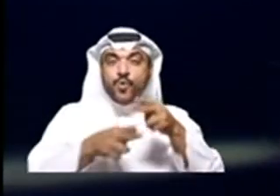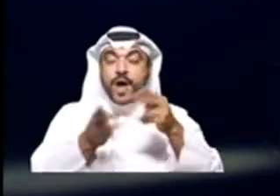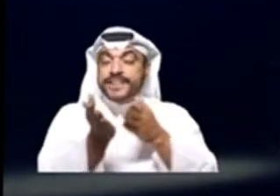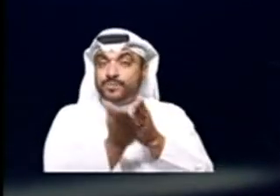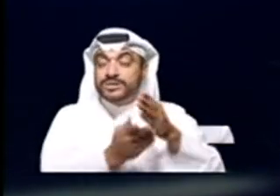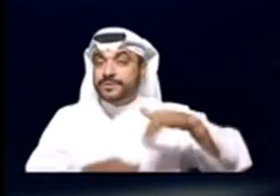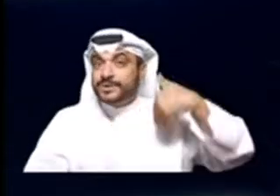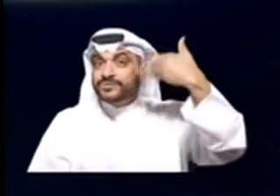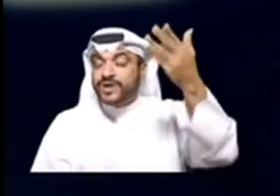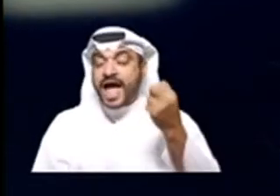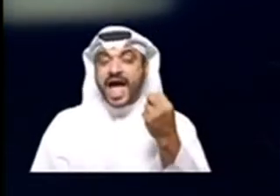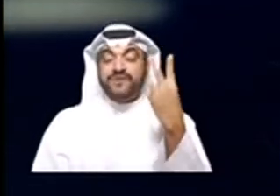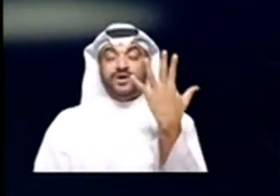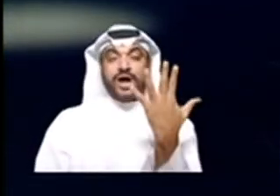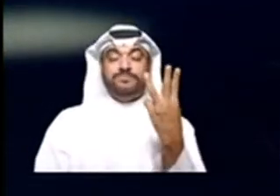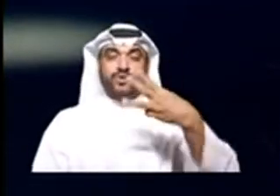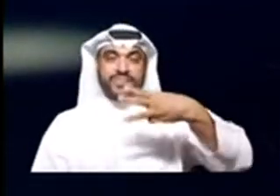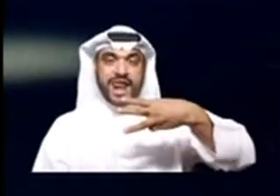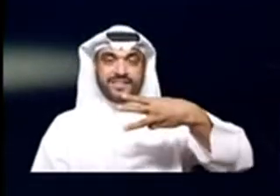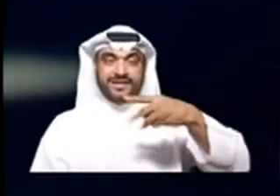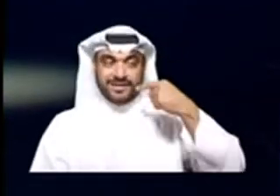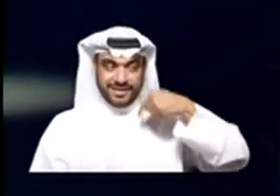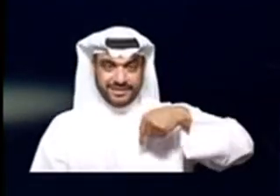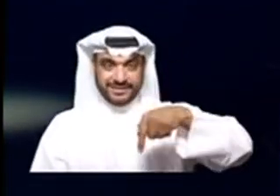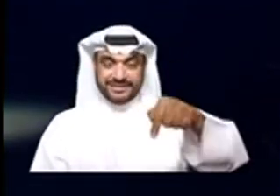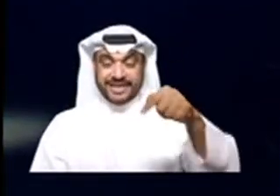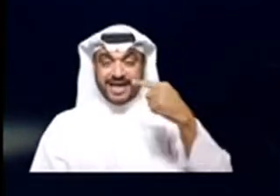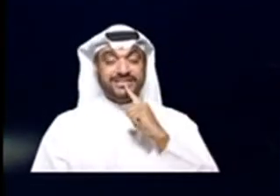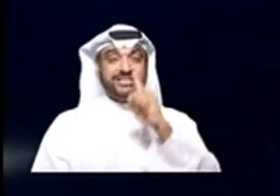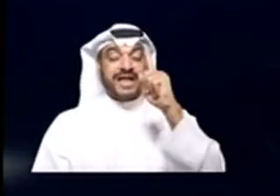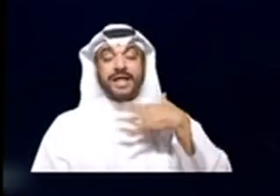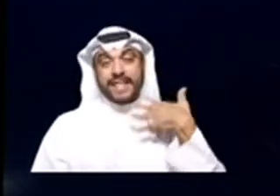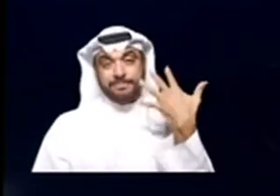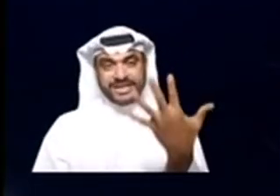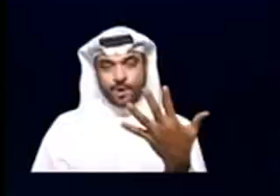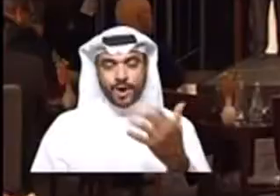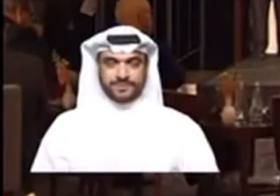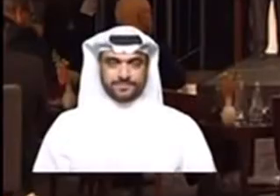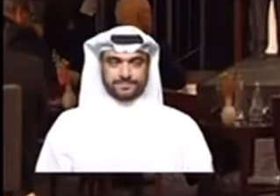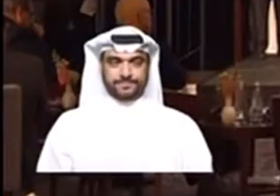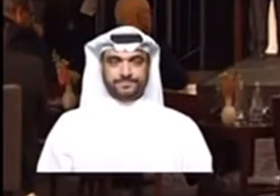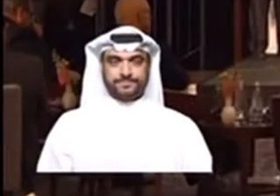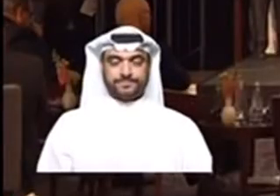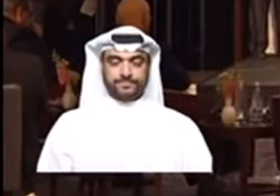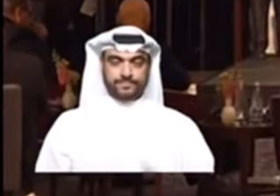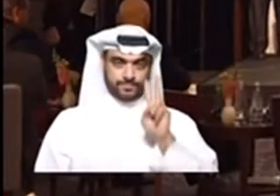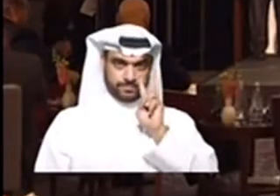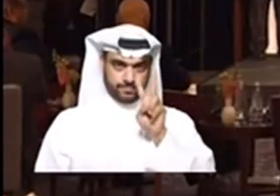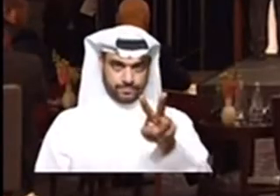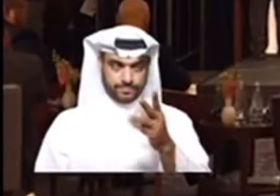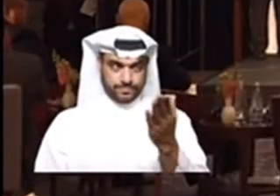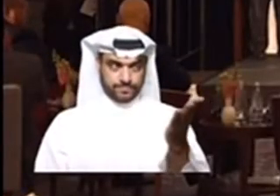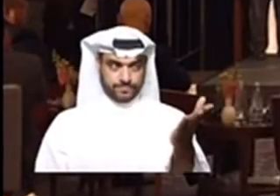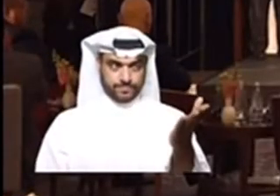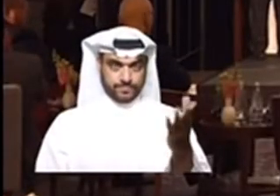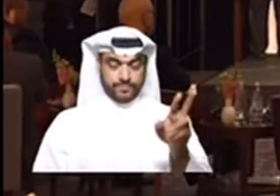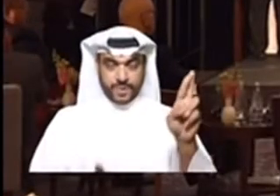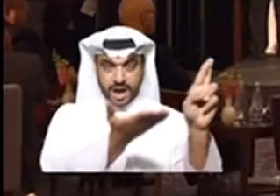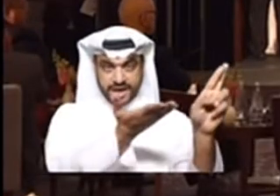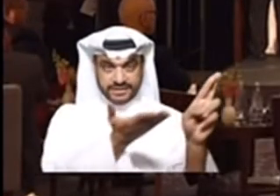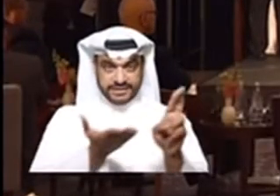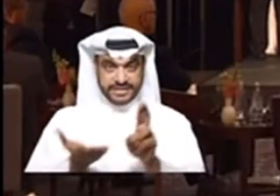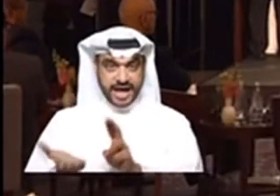التنموية الخمسمية لتحقيقها أو الخمسمية الخمسية لتحقيقها. إن زيادة حضرة صاحب السمو